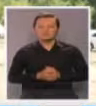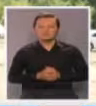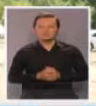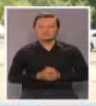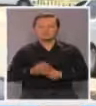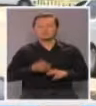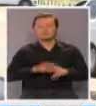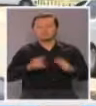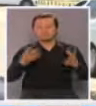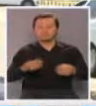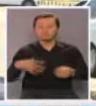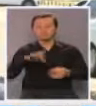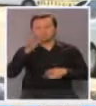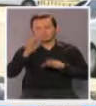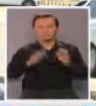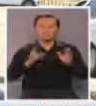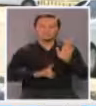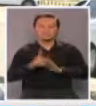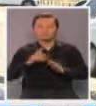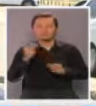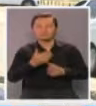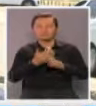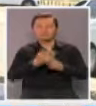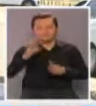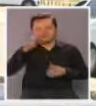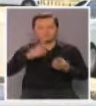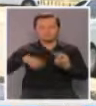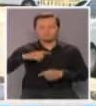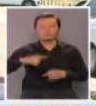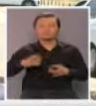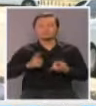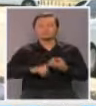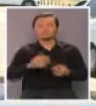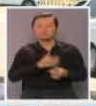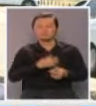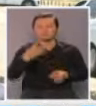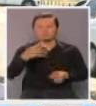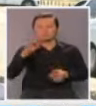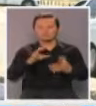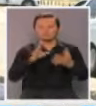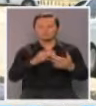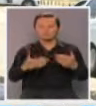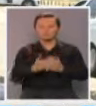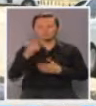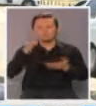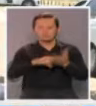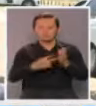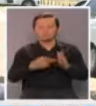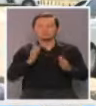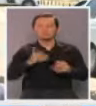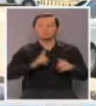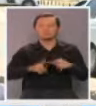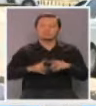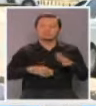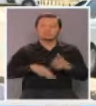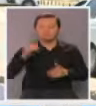На данный момент мы обсуждаем вопрос о выделении субсидий предпринимателям для обновления 40% городских маршрутов. Планируем приобрести к